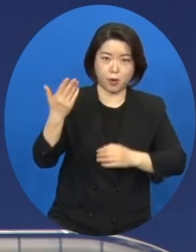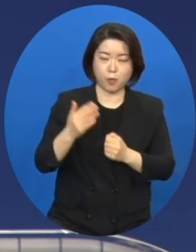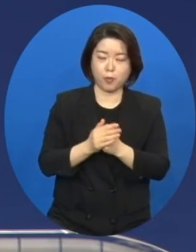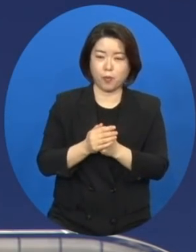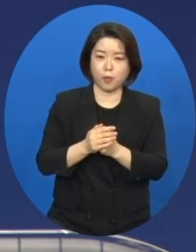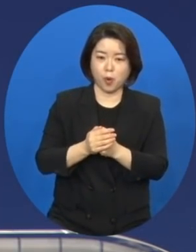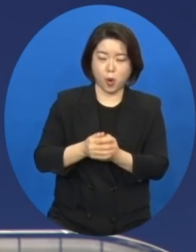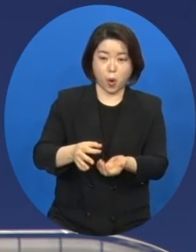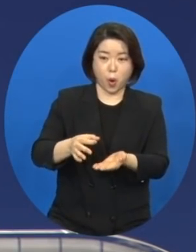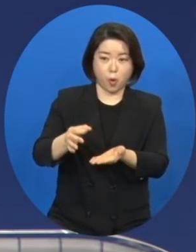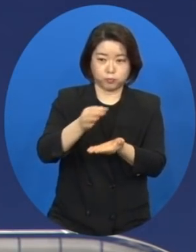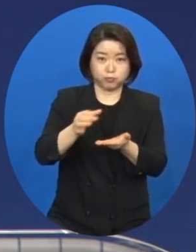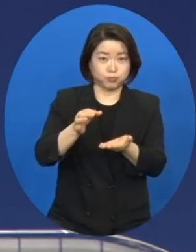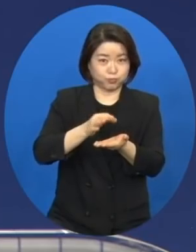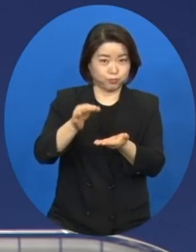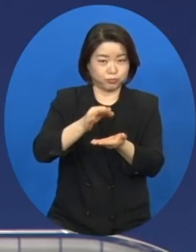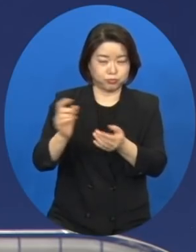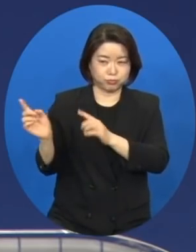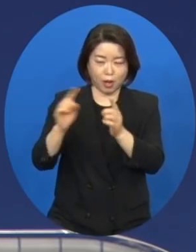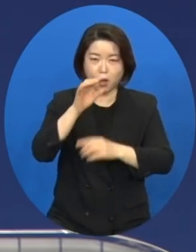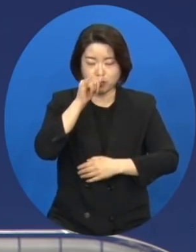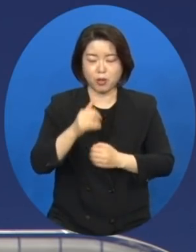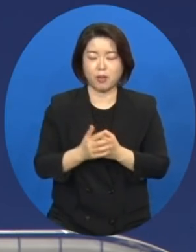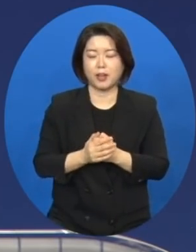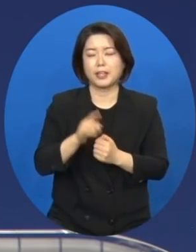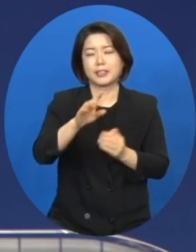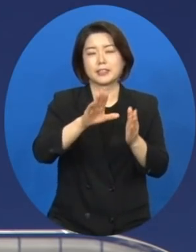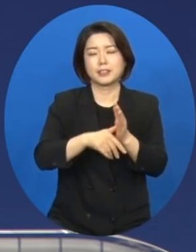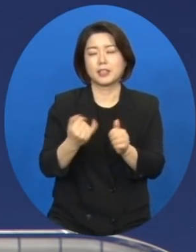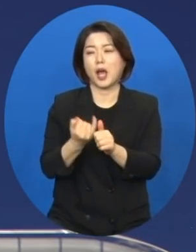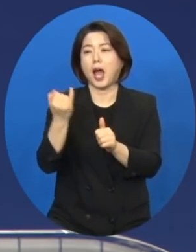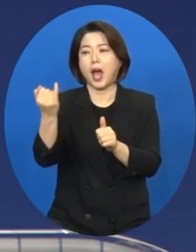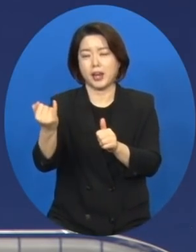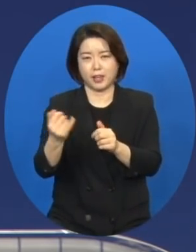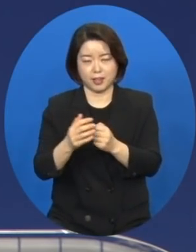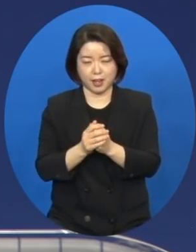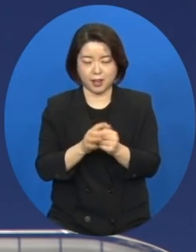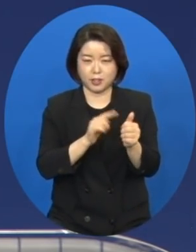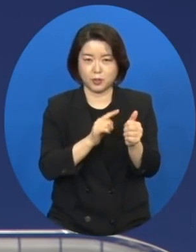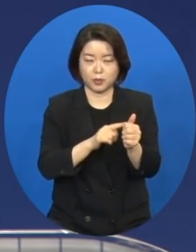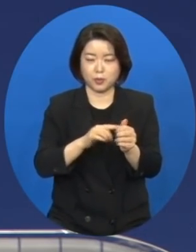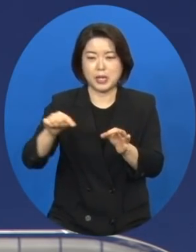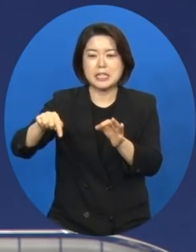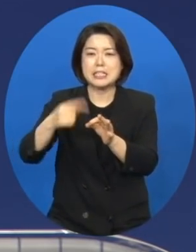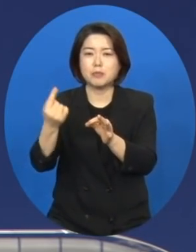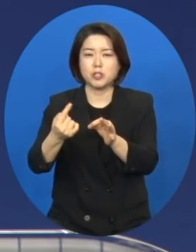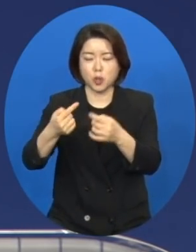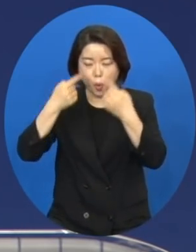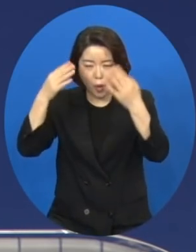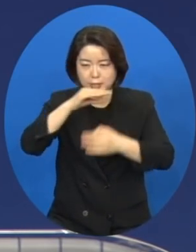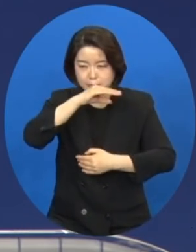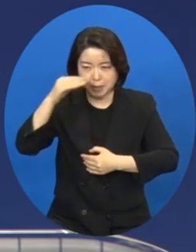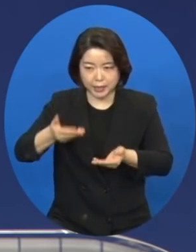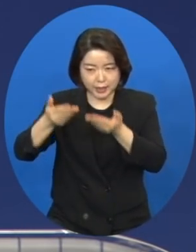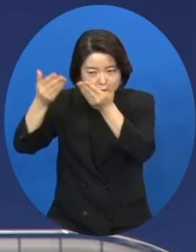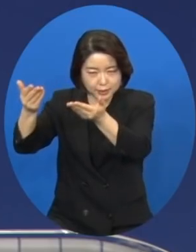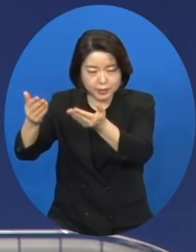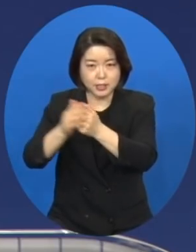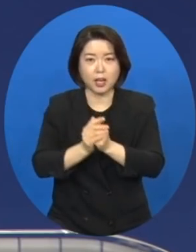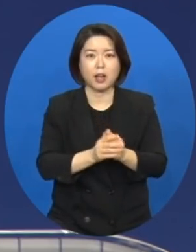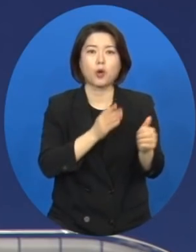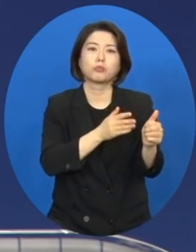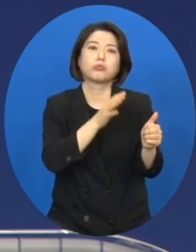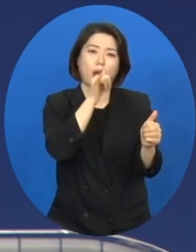물질적인 복도 받으셨습니다. 그때 이제 아내가 남편에게 11조를 제대로 하자라고 얘기를 한 거예요. 근데